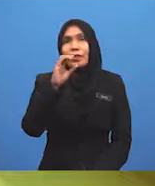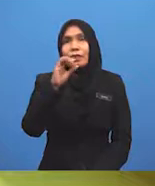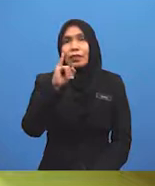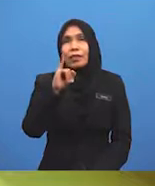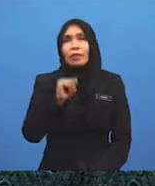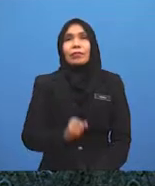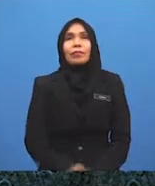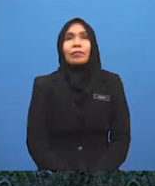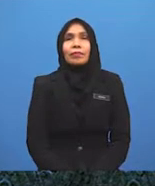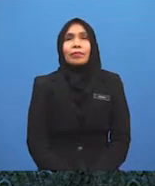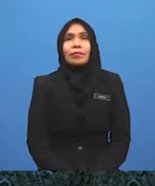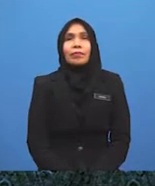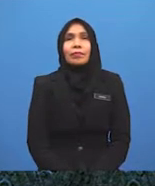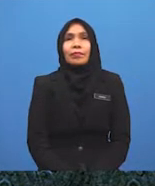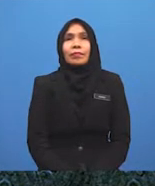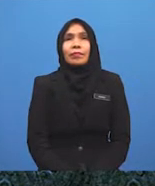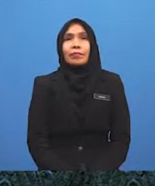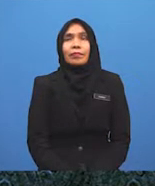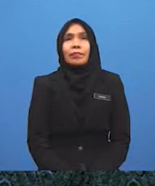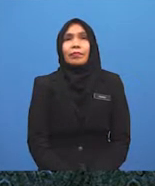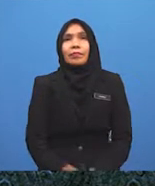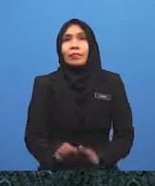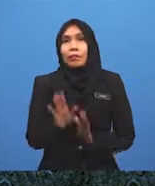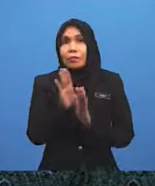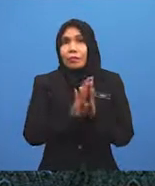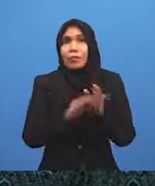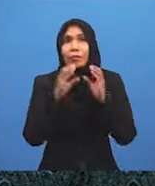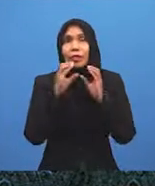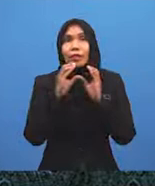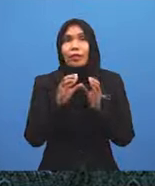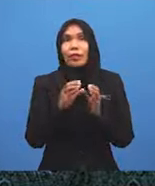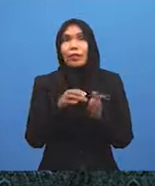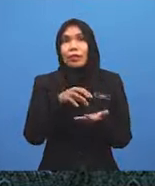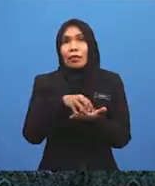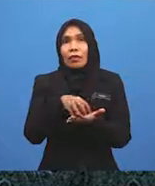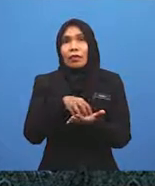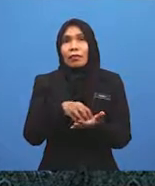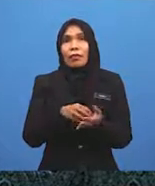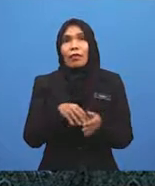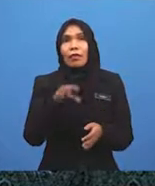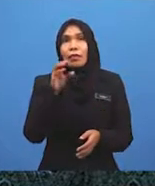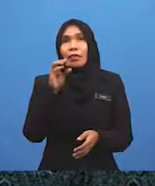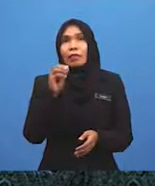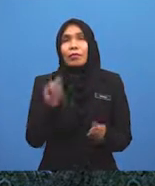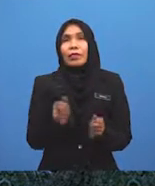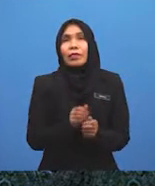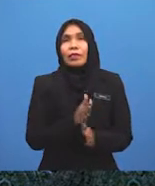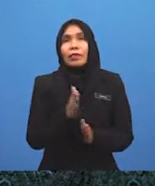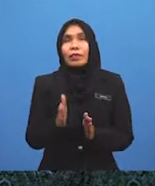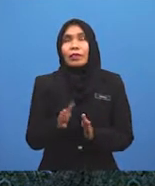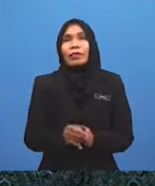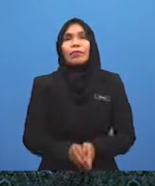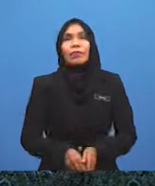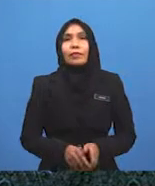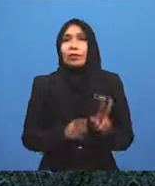ialah bercakap lemah lembut dengan jiran. Kedua, bercakap benar